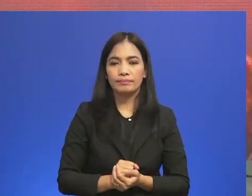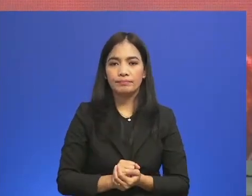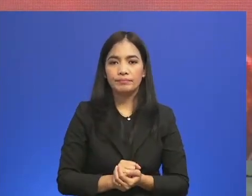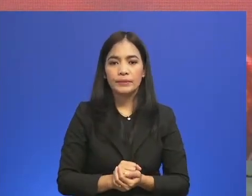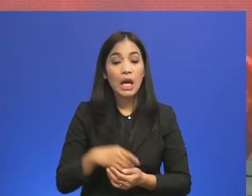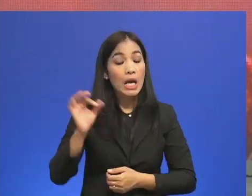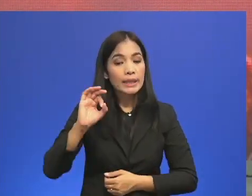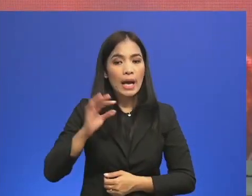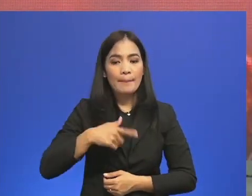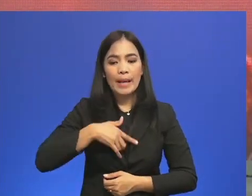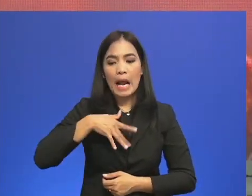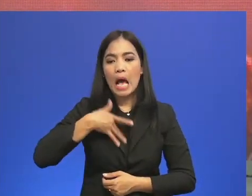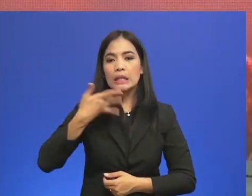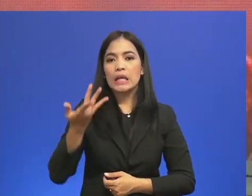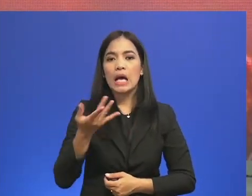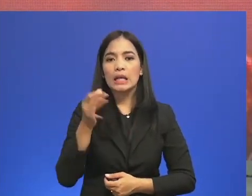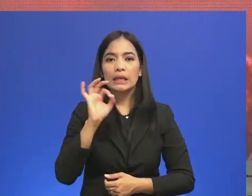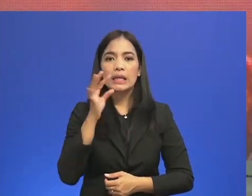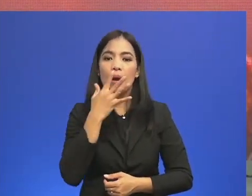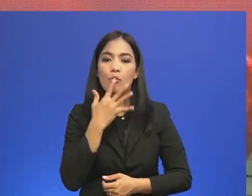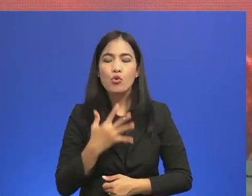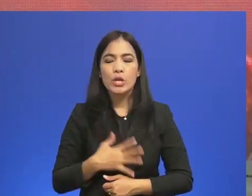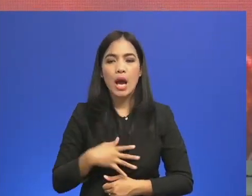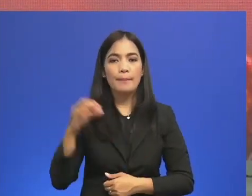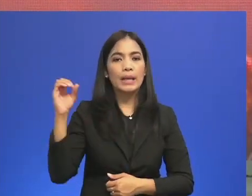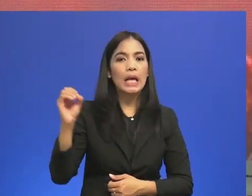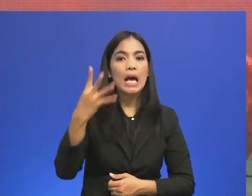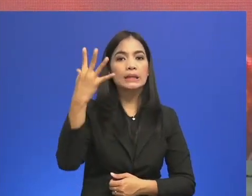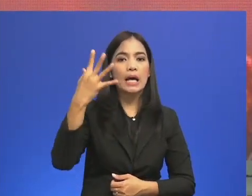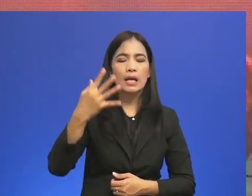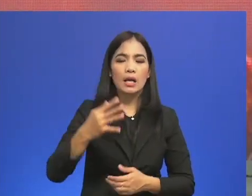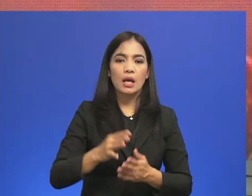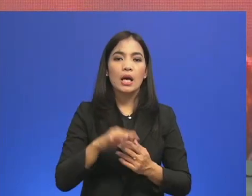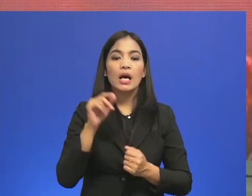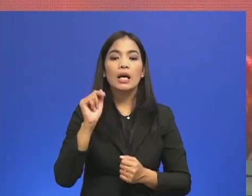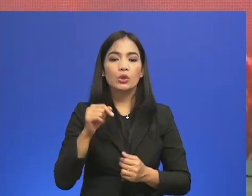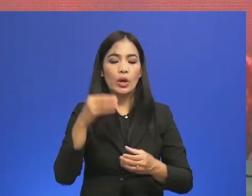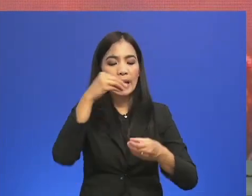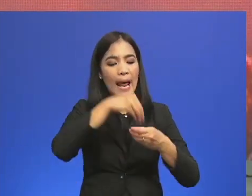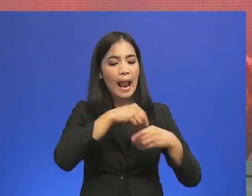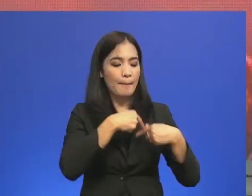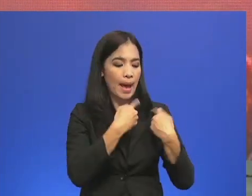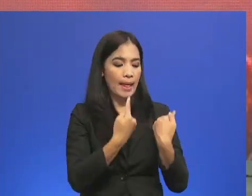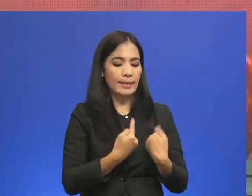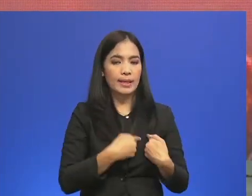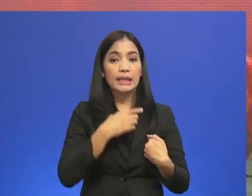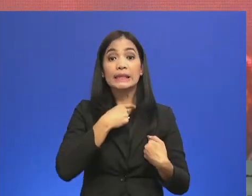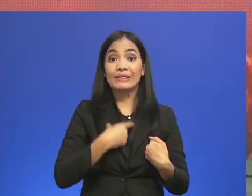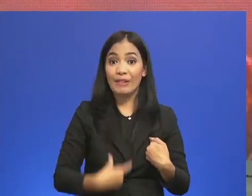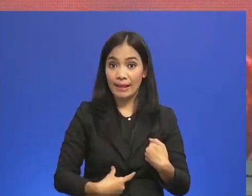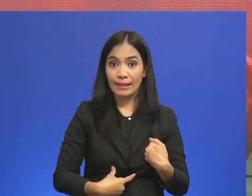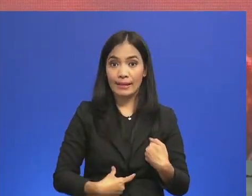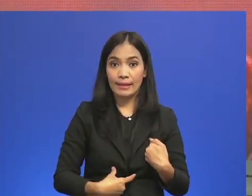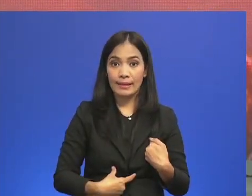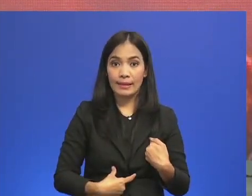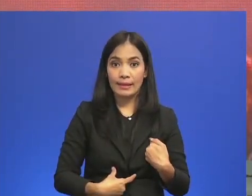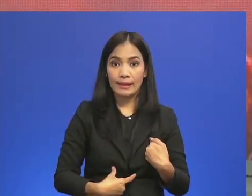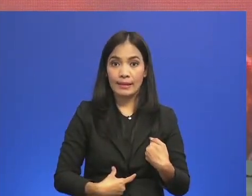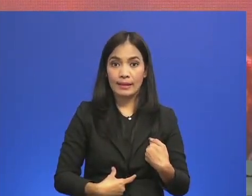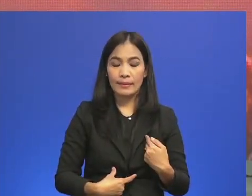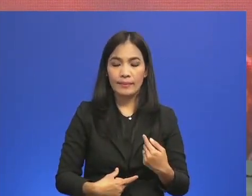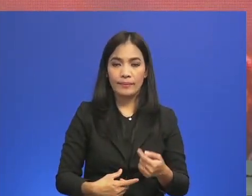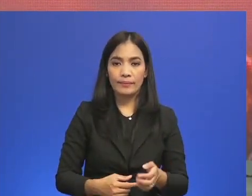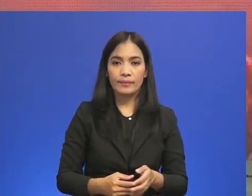Jangan merasa tidak memiliki perhiasan. Perhiasanmu manusia batinnya. Ya,